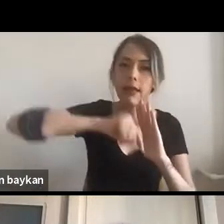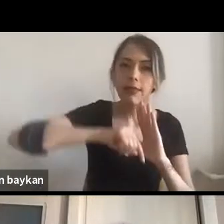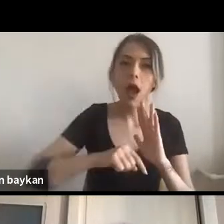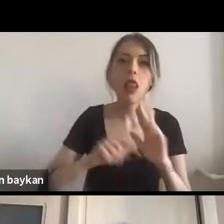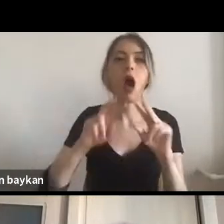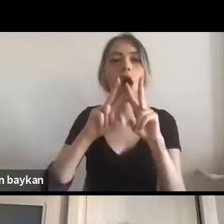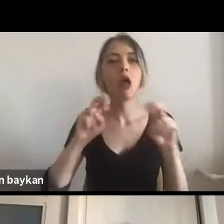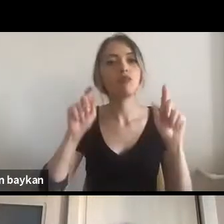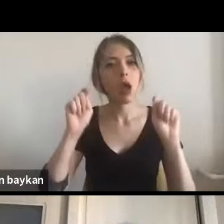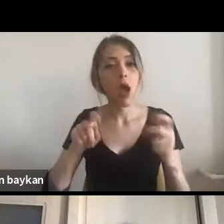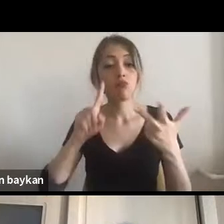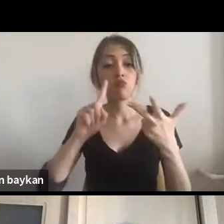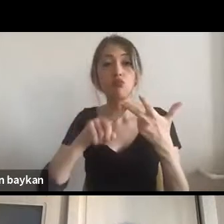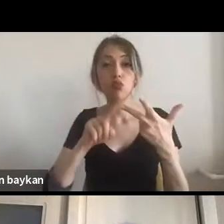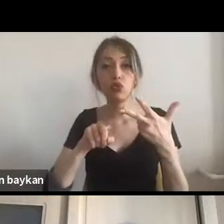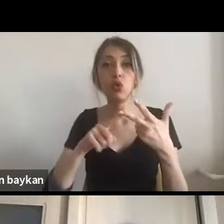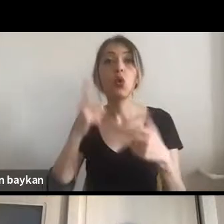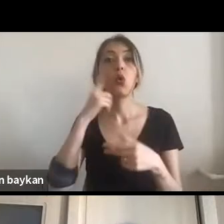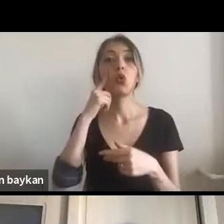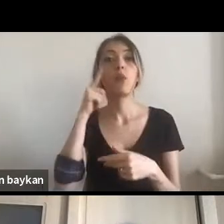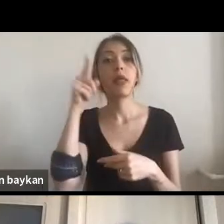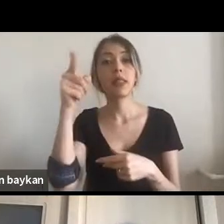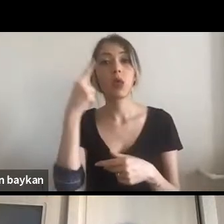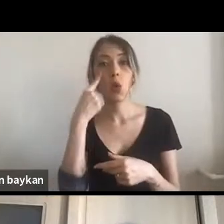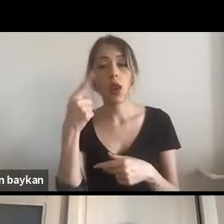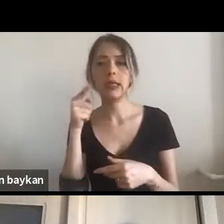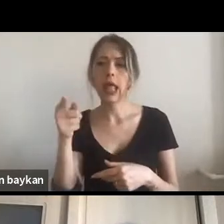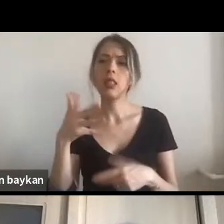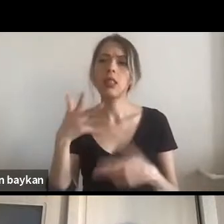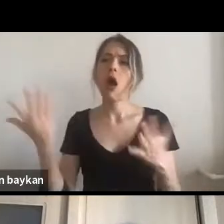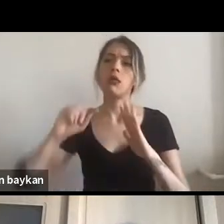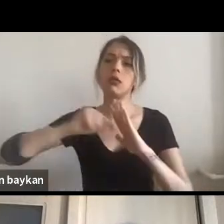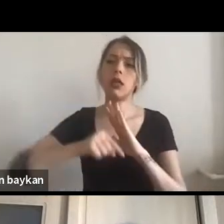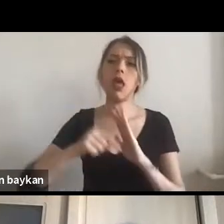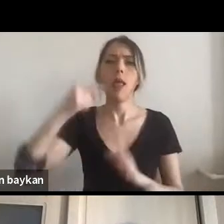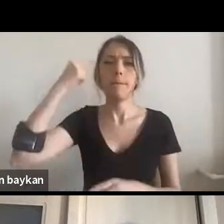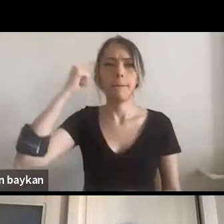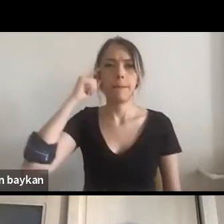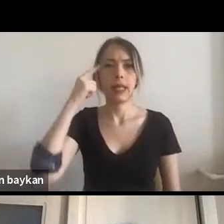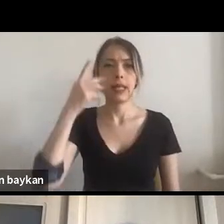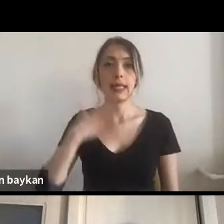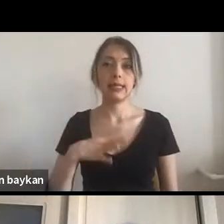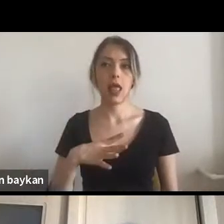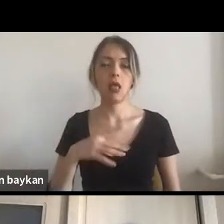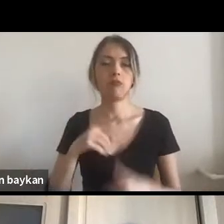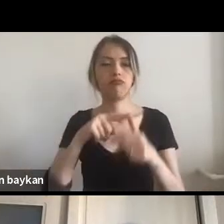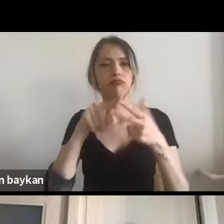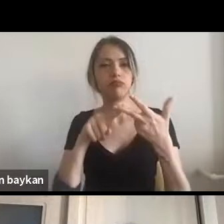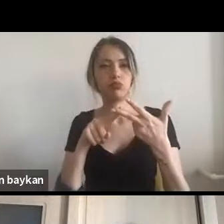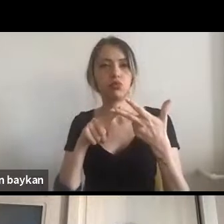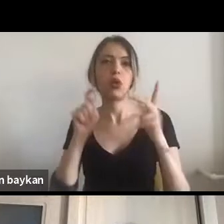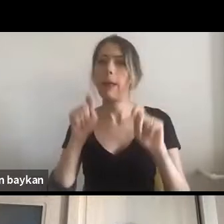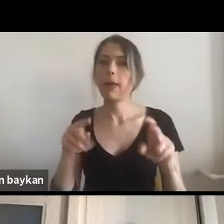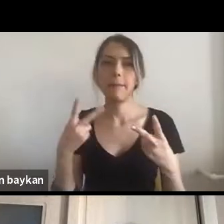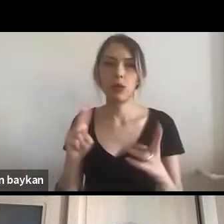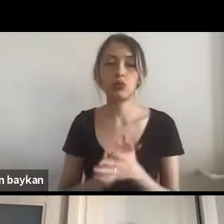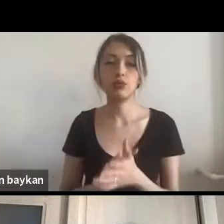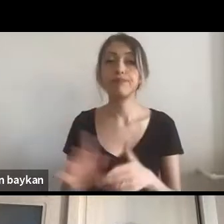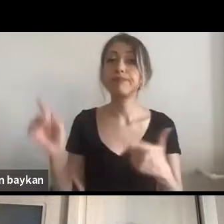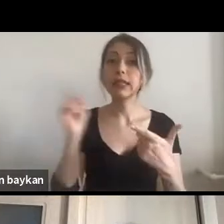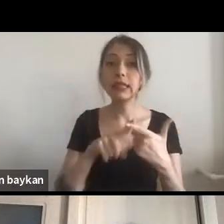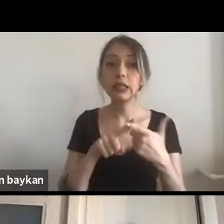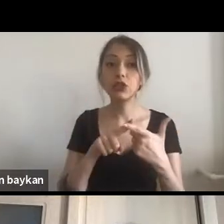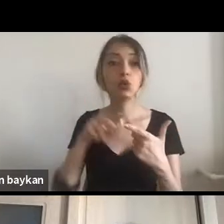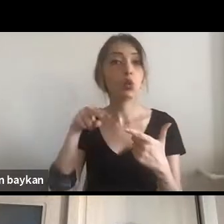bu konuda ekstra bilgi iste. Bu şeyleri talep etmemiz mümkün. Birinci yöntemimiz bu. İkinci